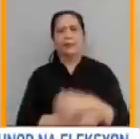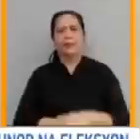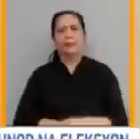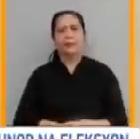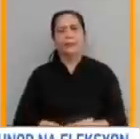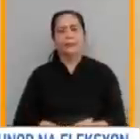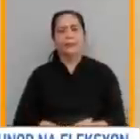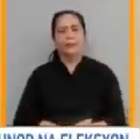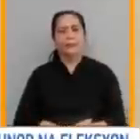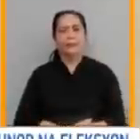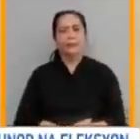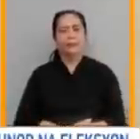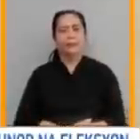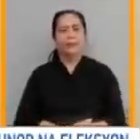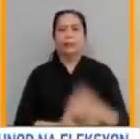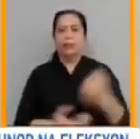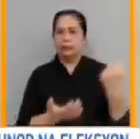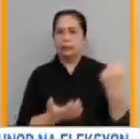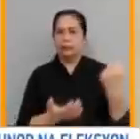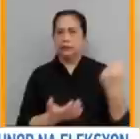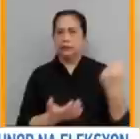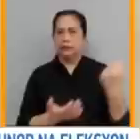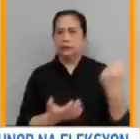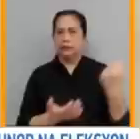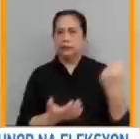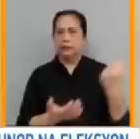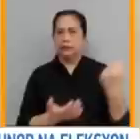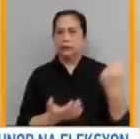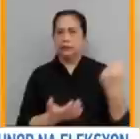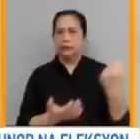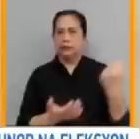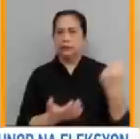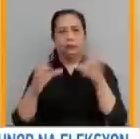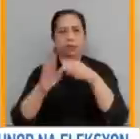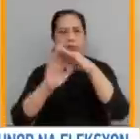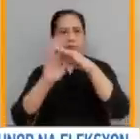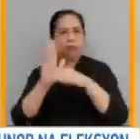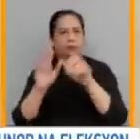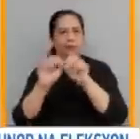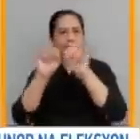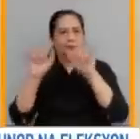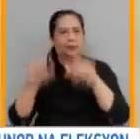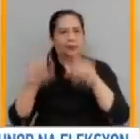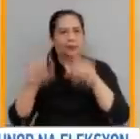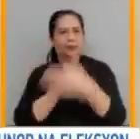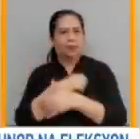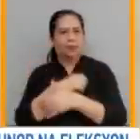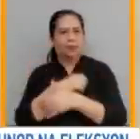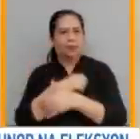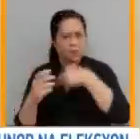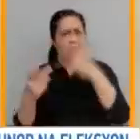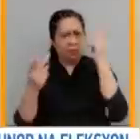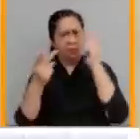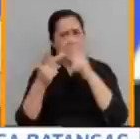Nang hihinayang daw si Pangulong Duterte sa party list system sa bansa dahil maganda raw sana ang hangarin